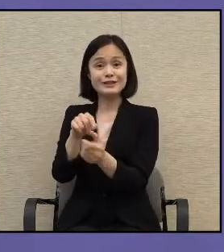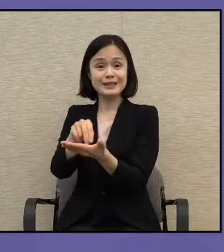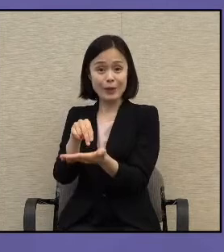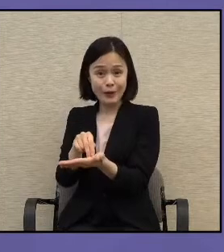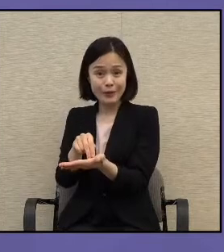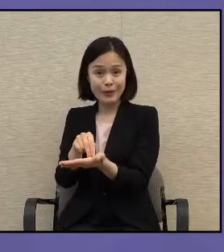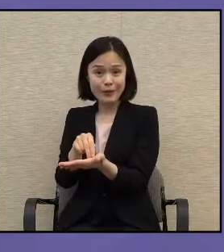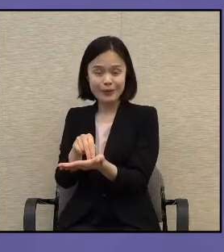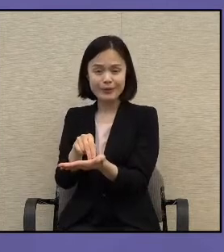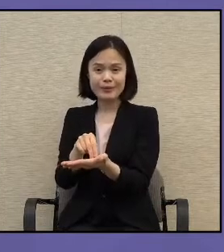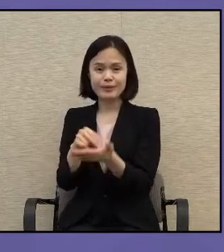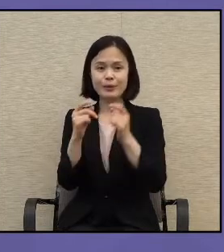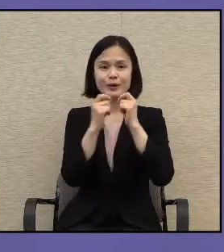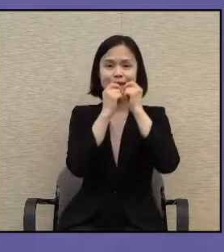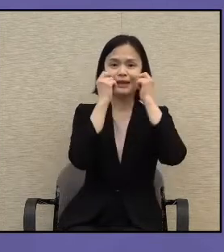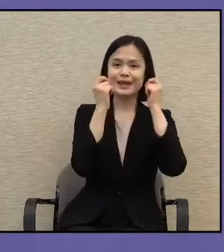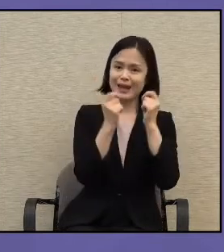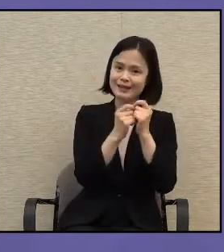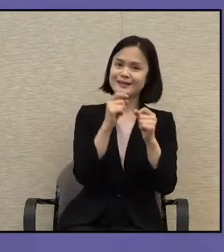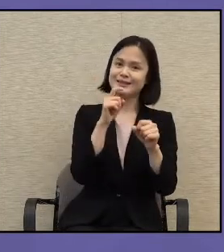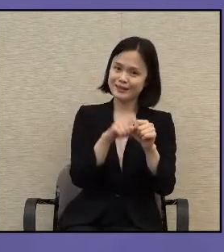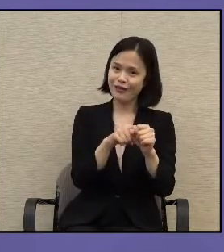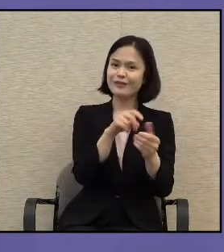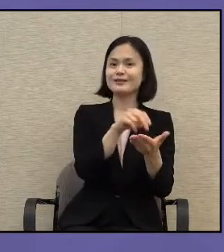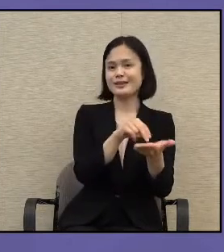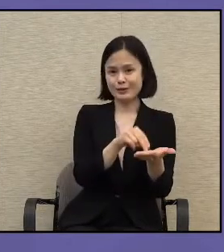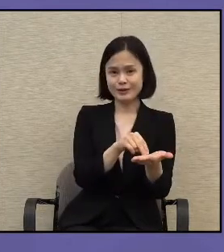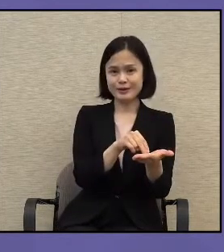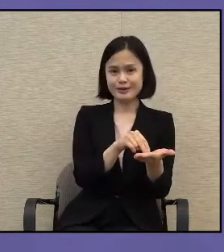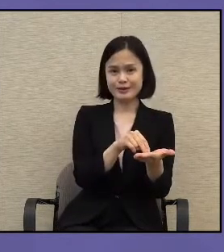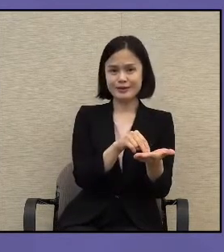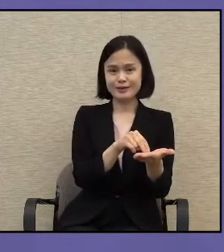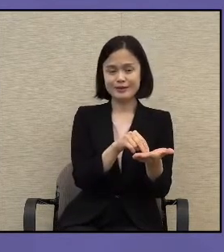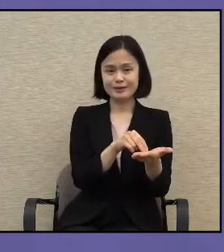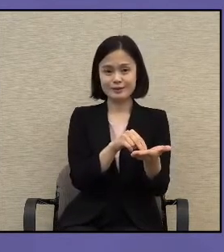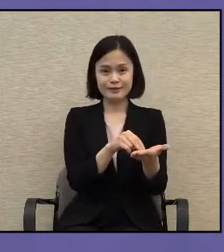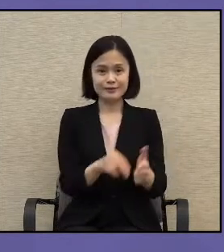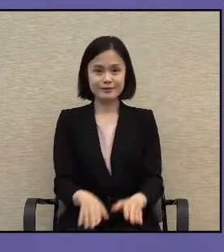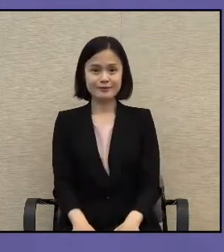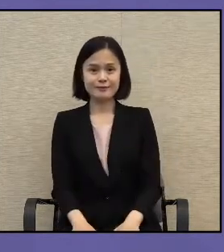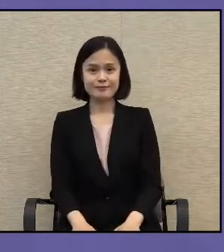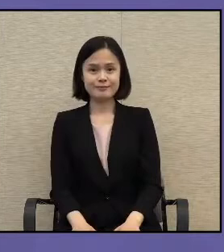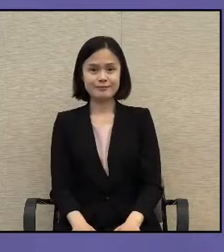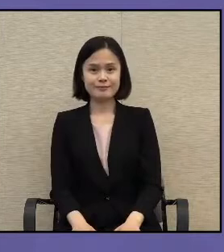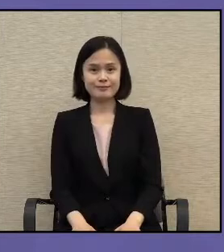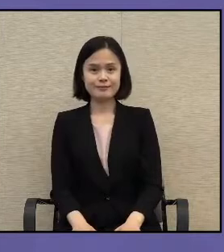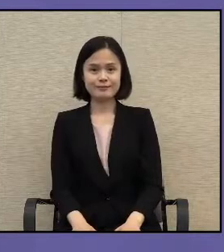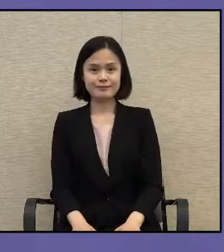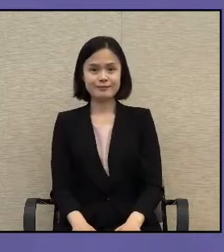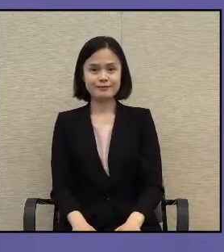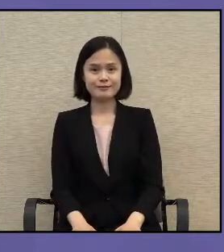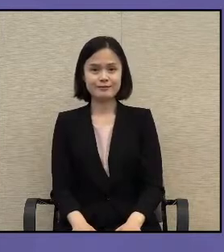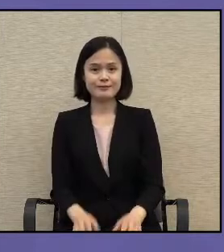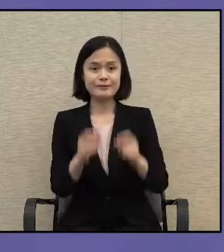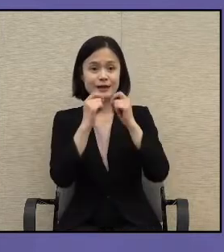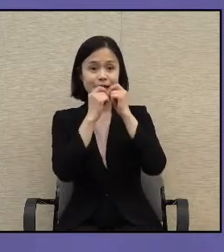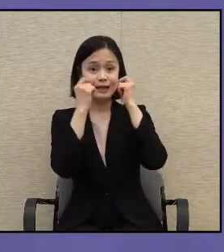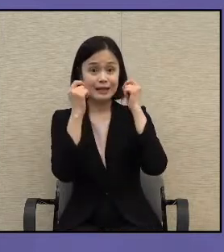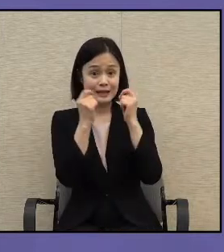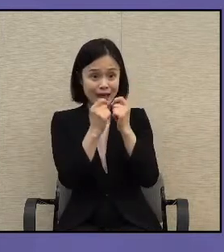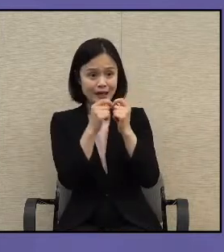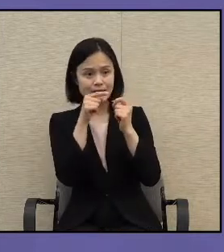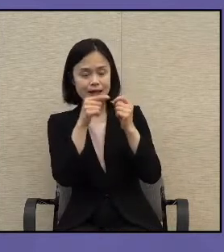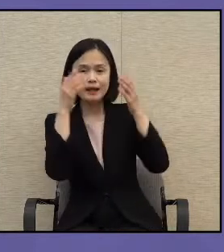개인적으로 작동하는 이제 개인에게 타겟을 맞추는 인디비주얼한 접근들,